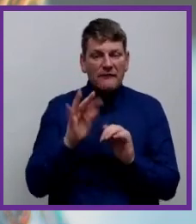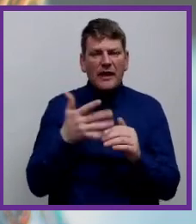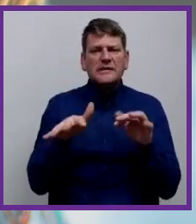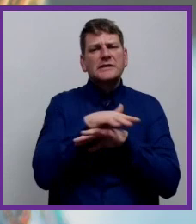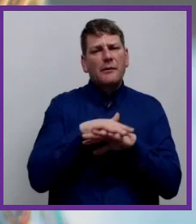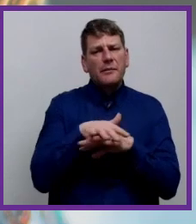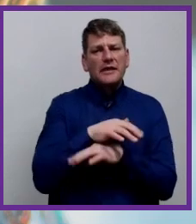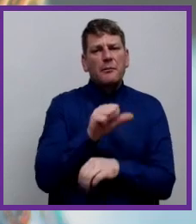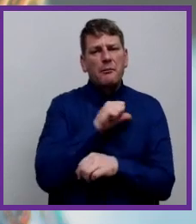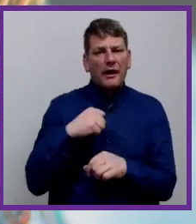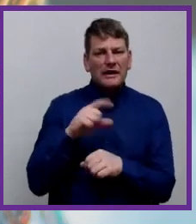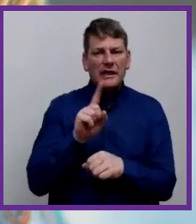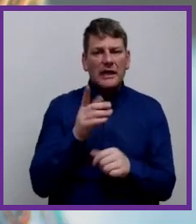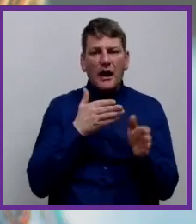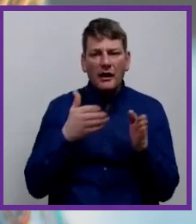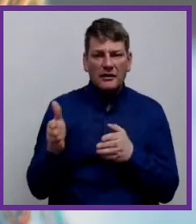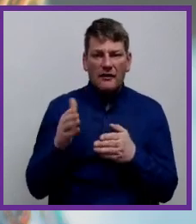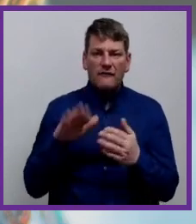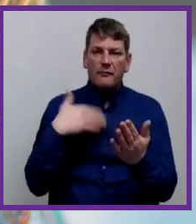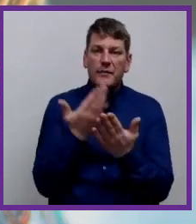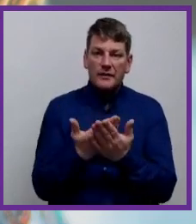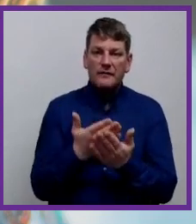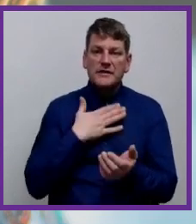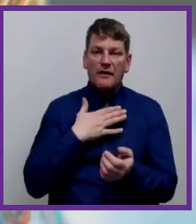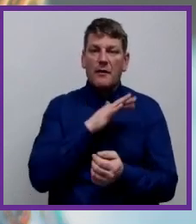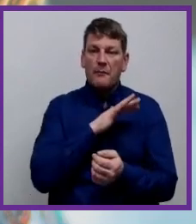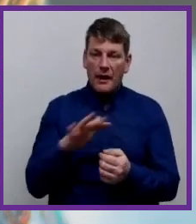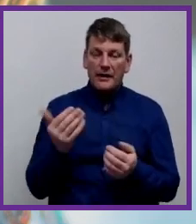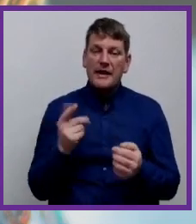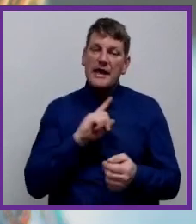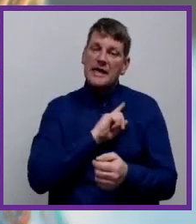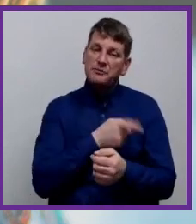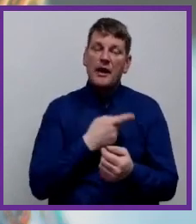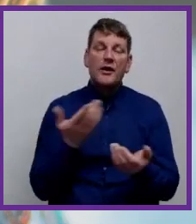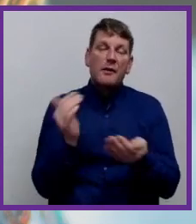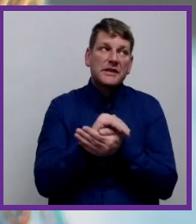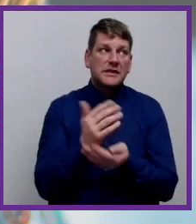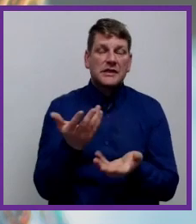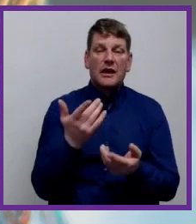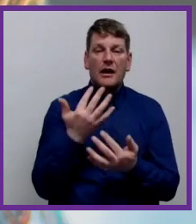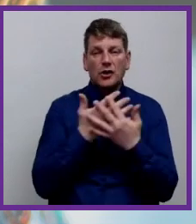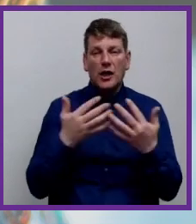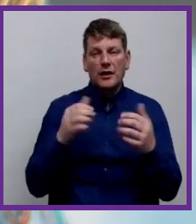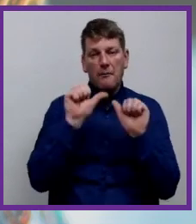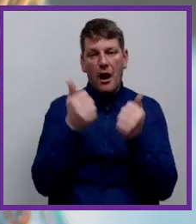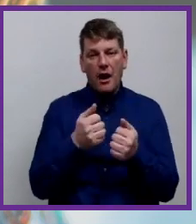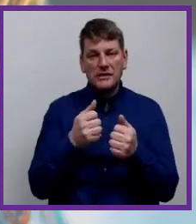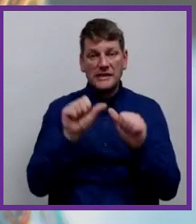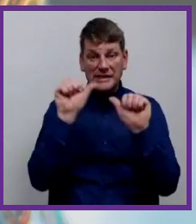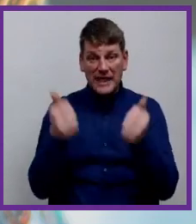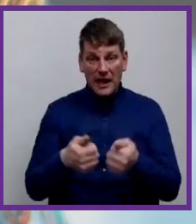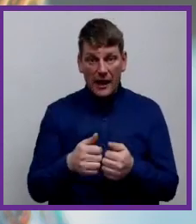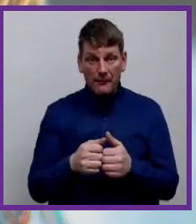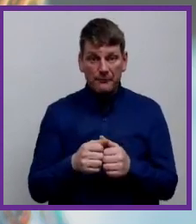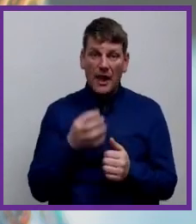sabiedrība pati ir gatava piedāvāt saviem bērniem iespēju iepazīties ar dažādiem mākslas stiliem. Nu, atbildēt